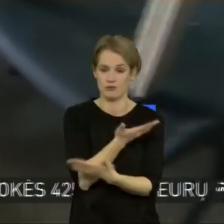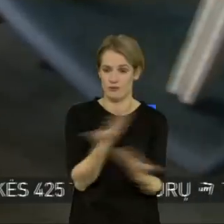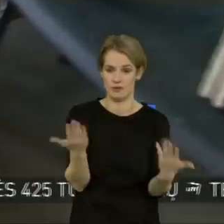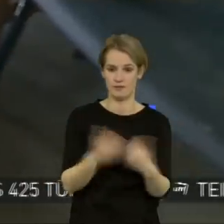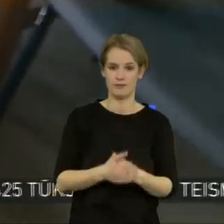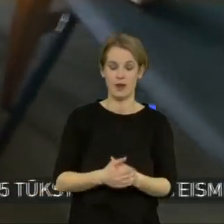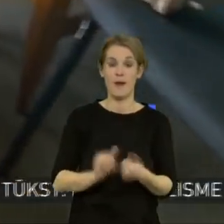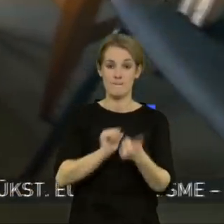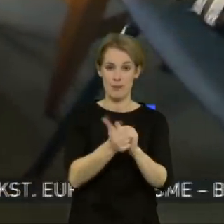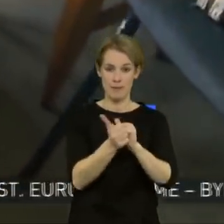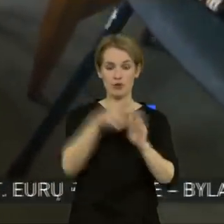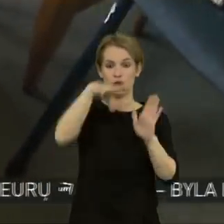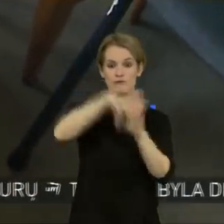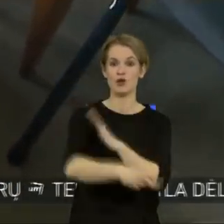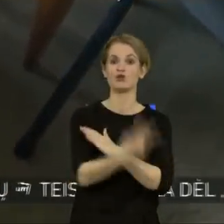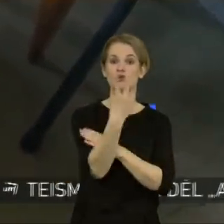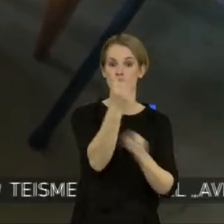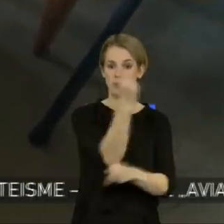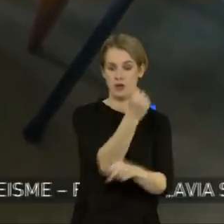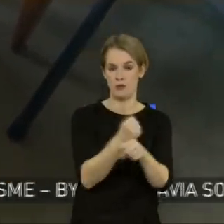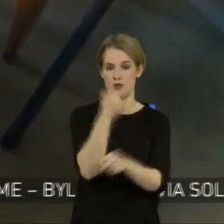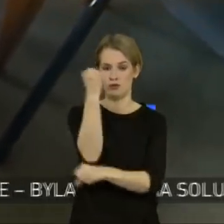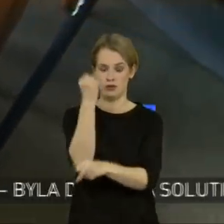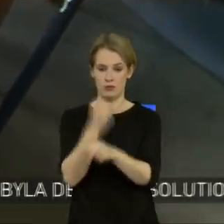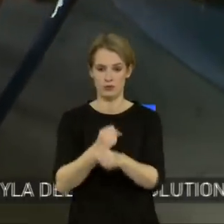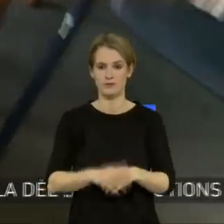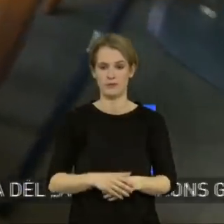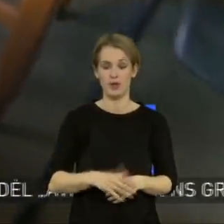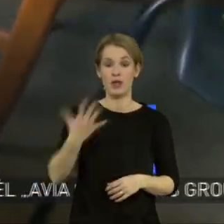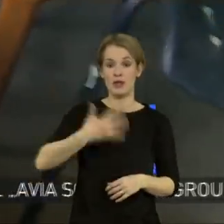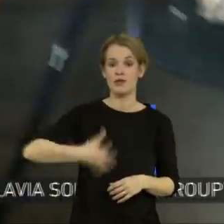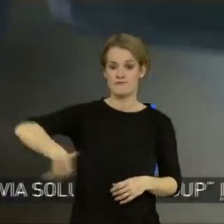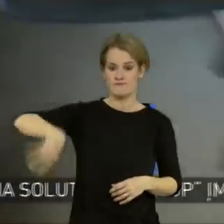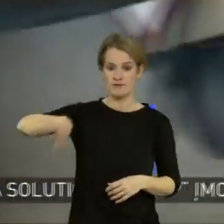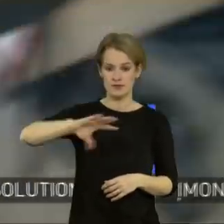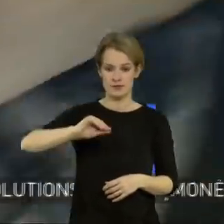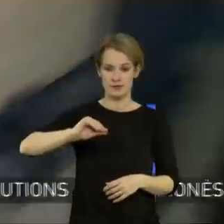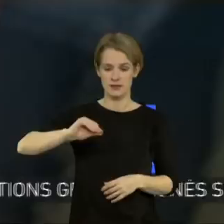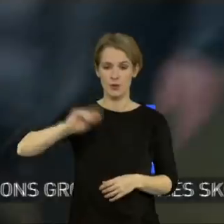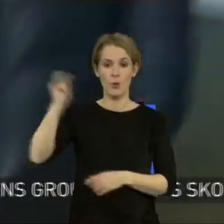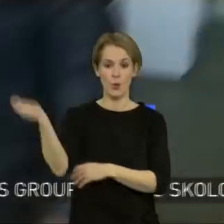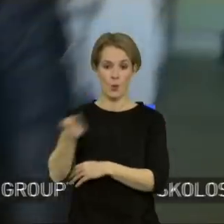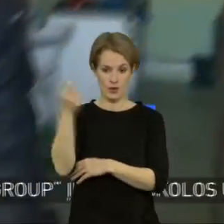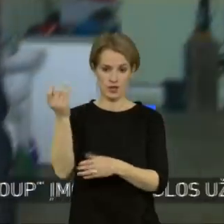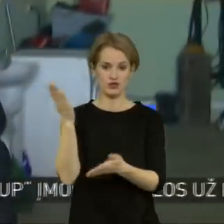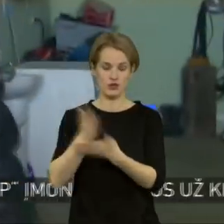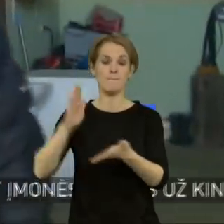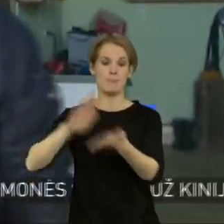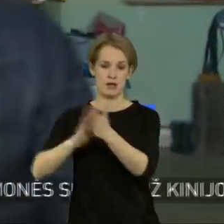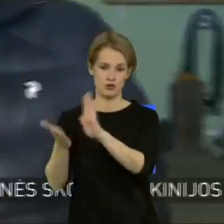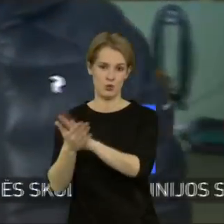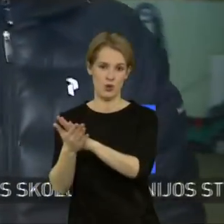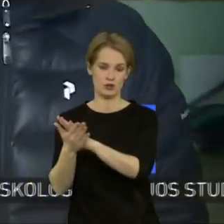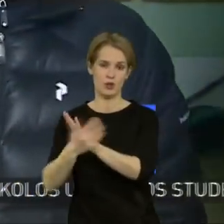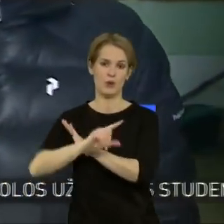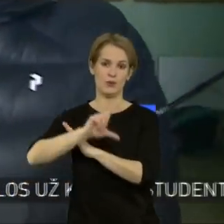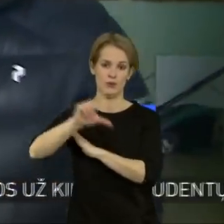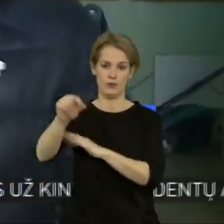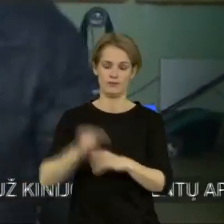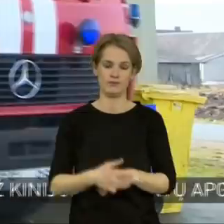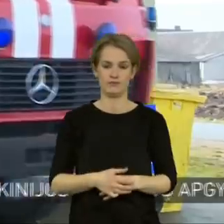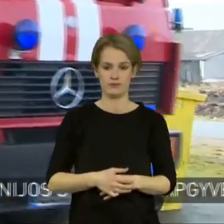gelbėtojai. Kiekvienas ugniagesys ir pasiruošė išvažiavimui, sakykim, drabužius, kad per vieną minutę apsirengti. Svarbiausia, kad būtų kam